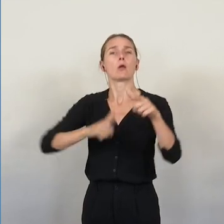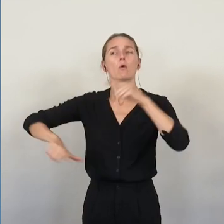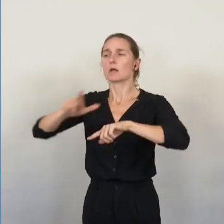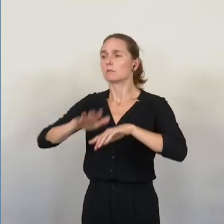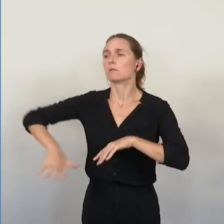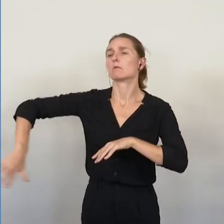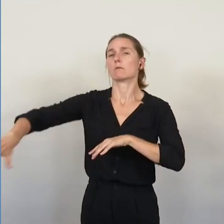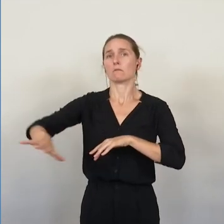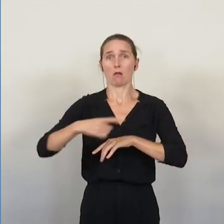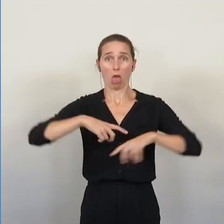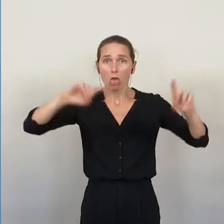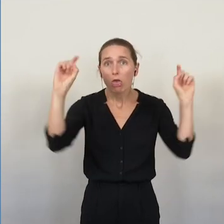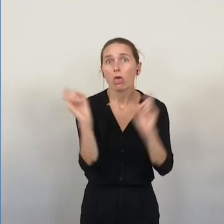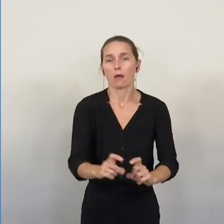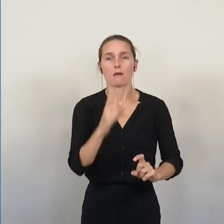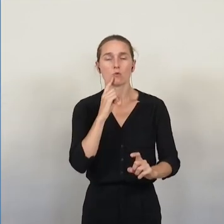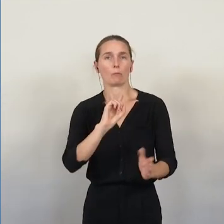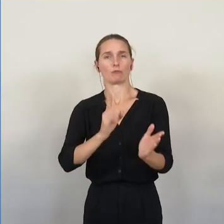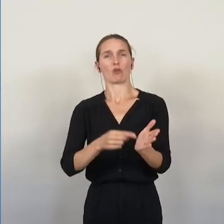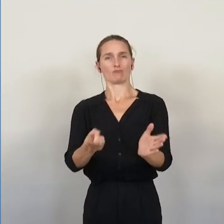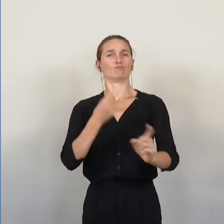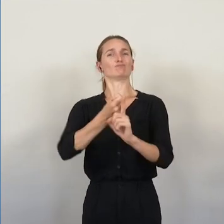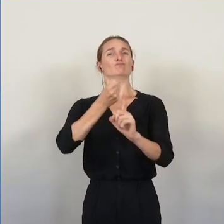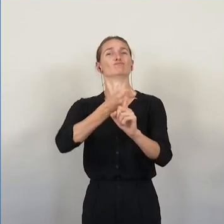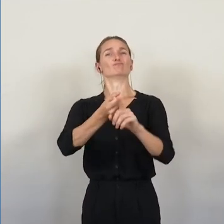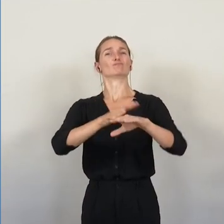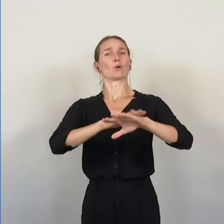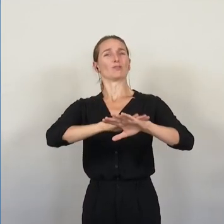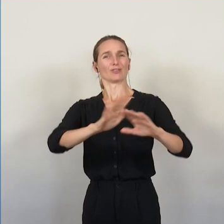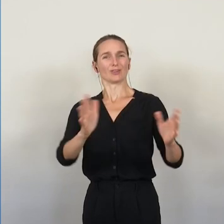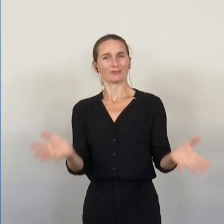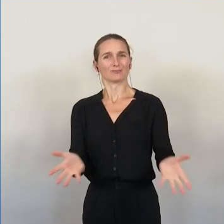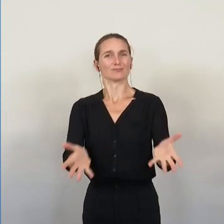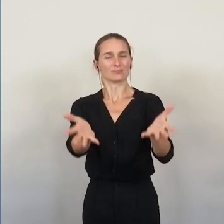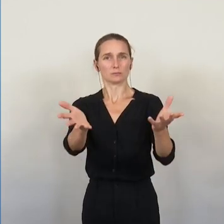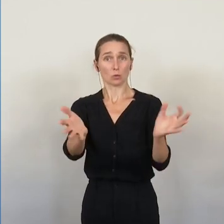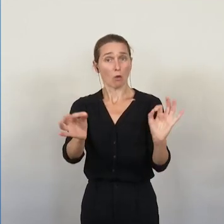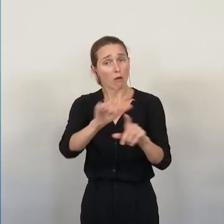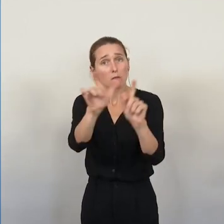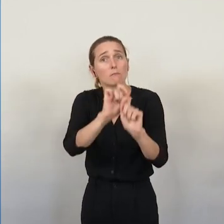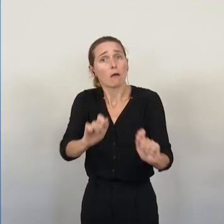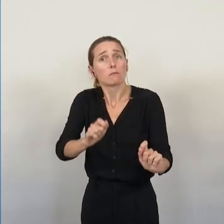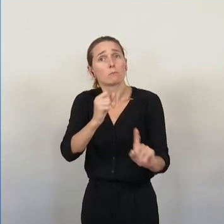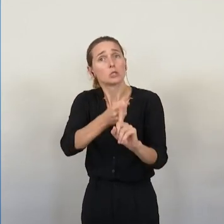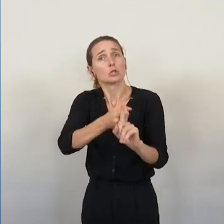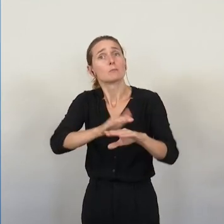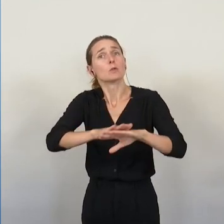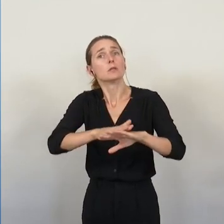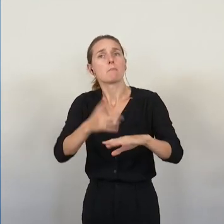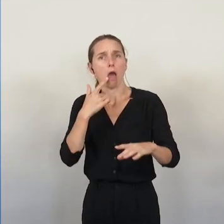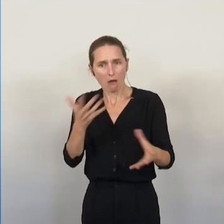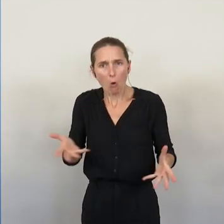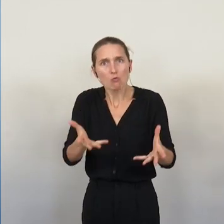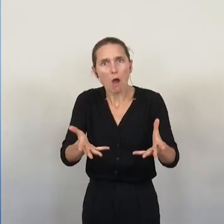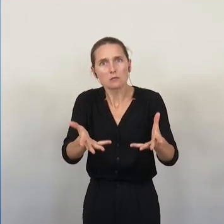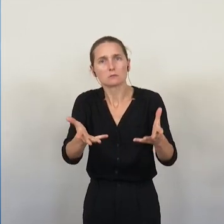exercer leur militantisme politique que nous respectons moi je respecte le militantisme politique mais par contre il